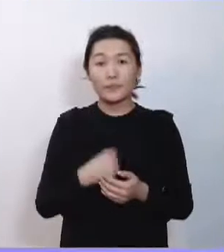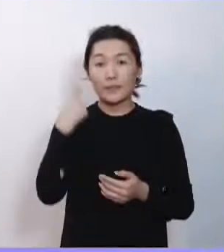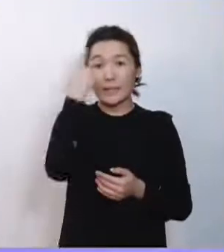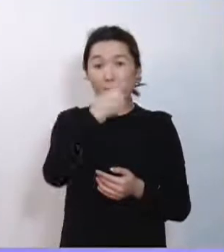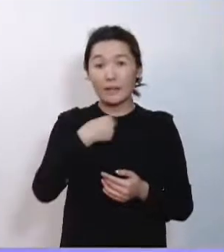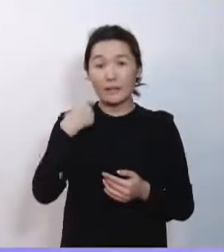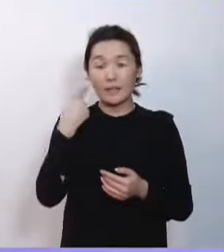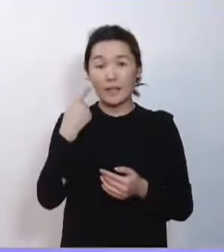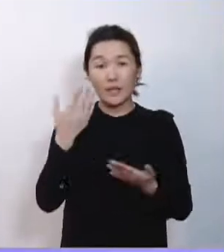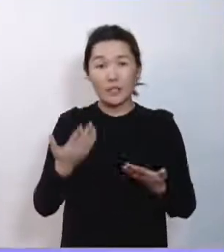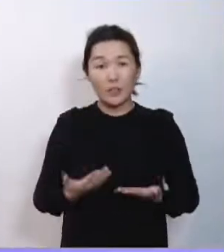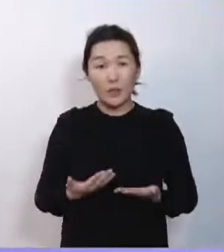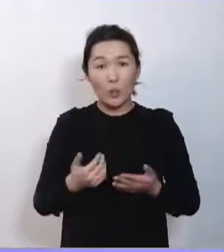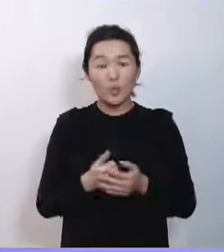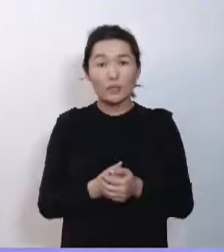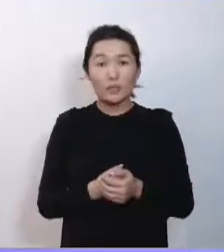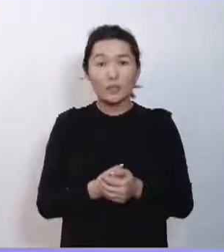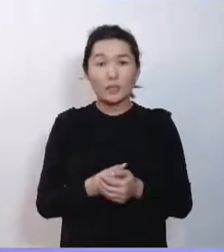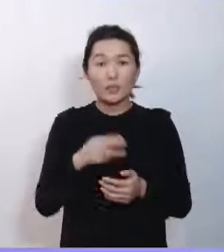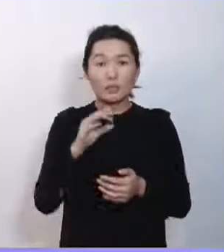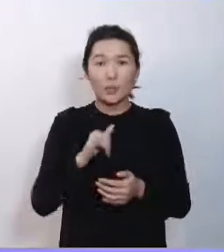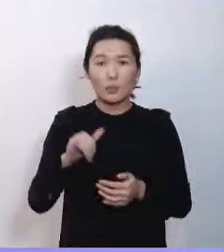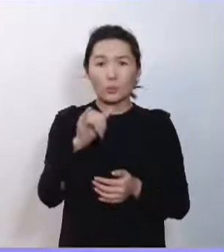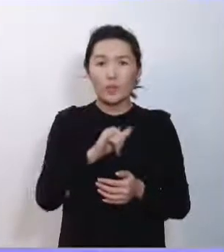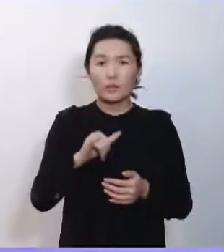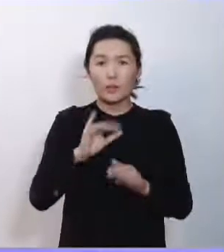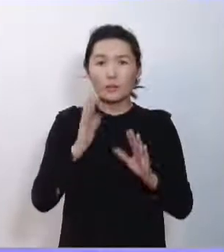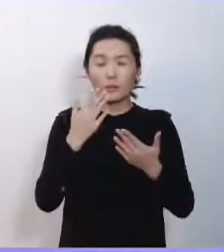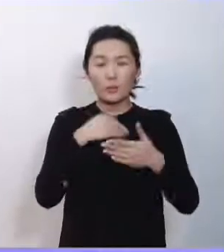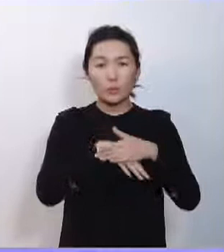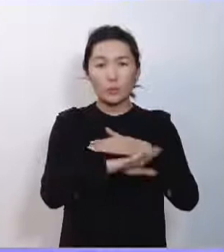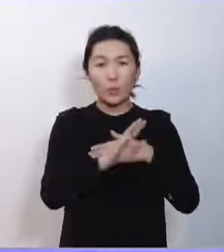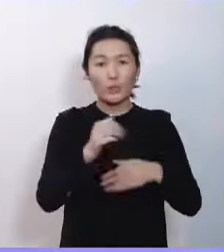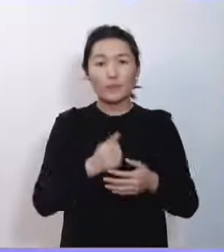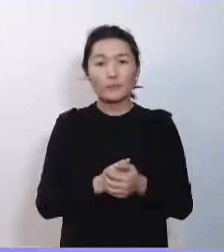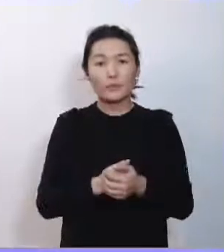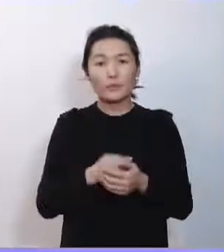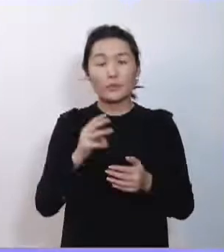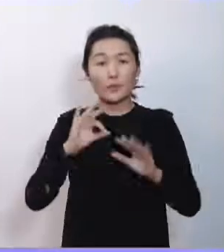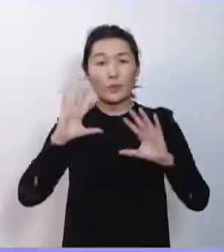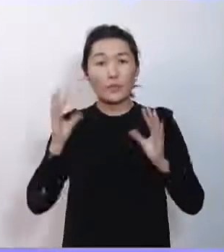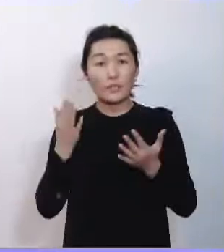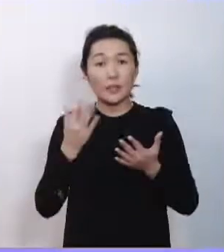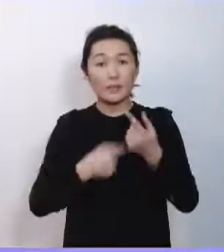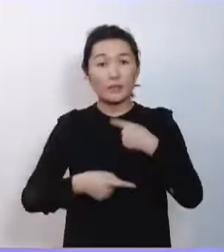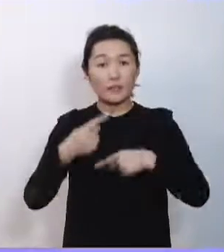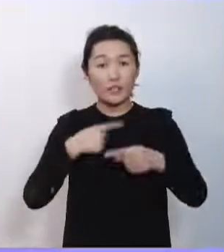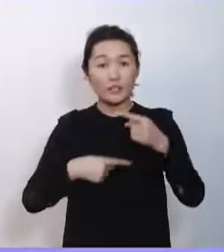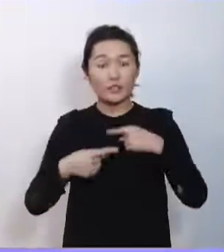она живет, то куда-то вдруг уйдет, то внезапно